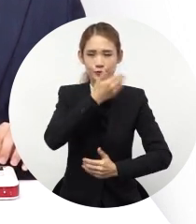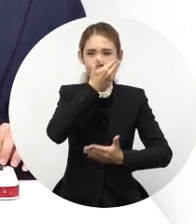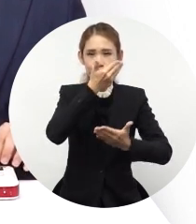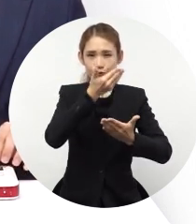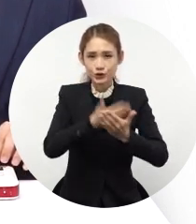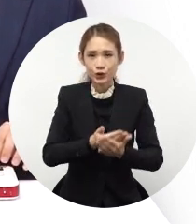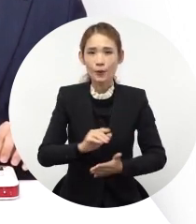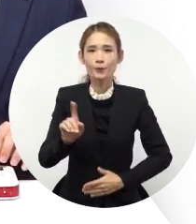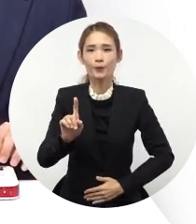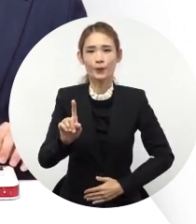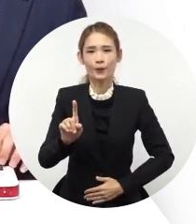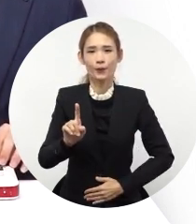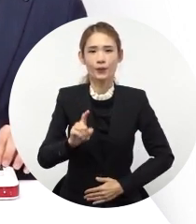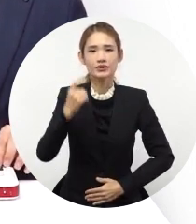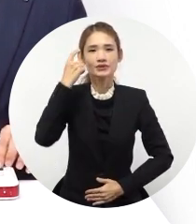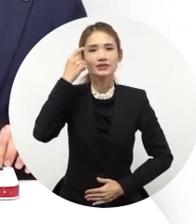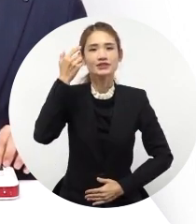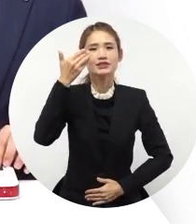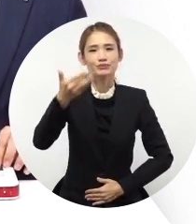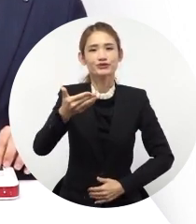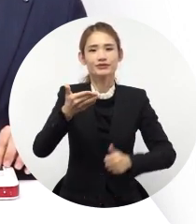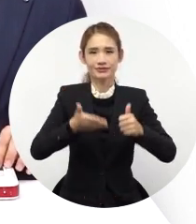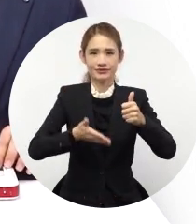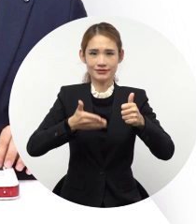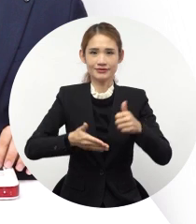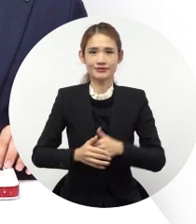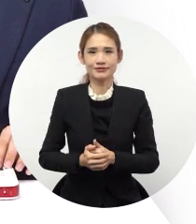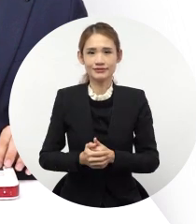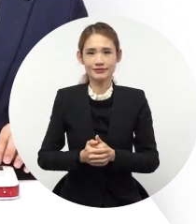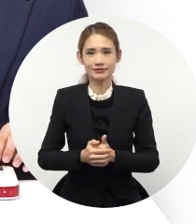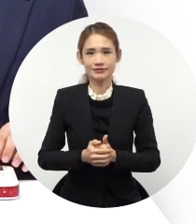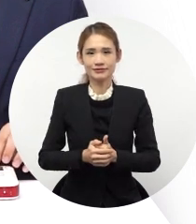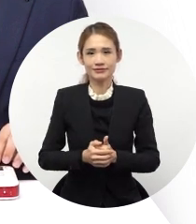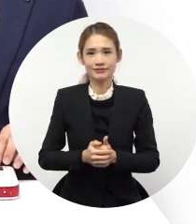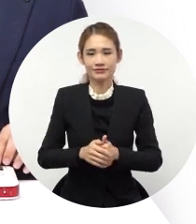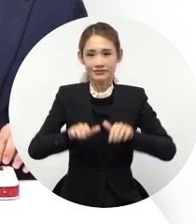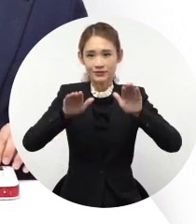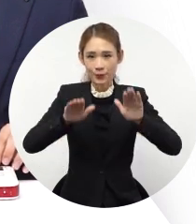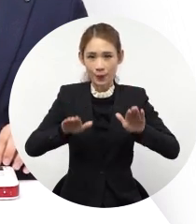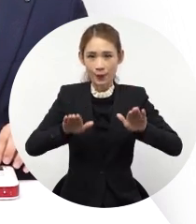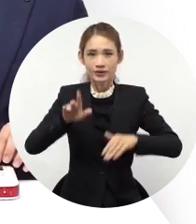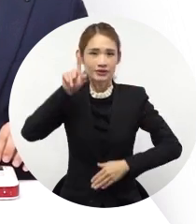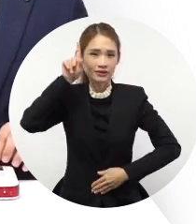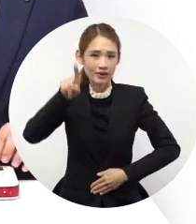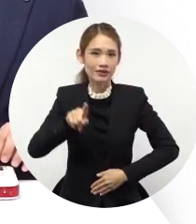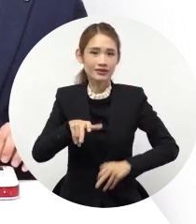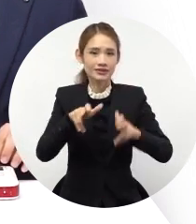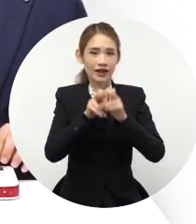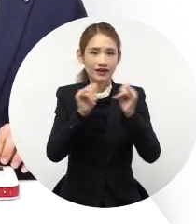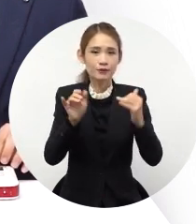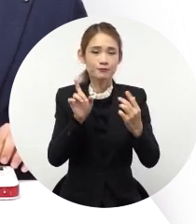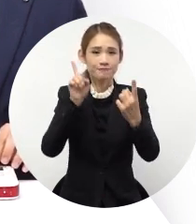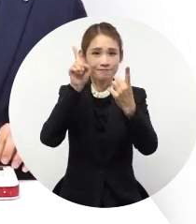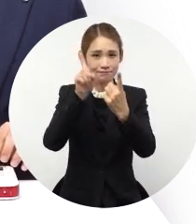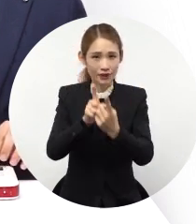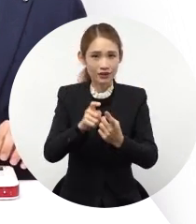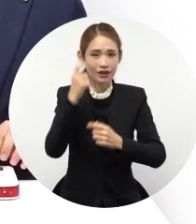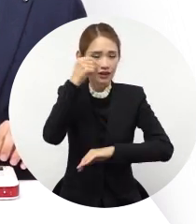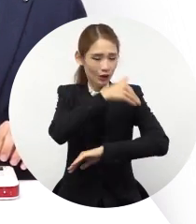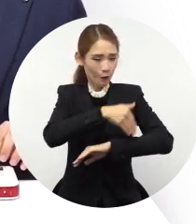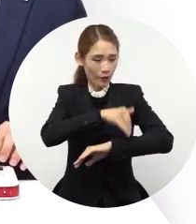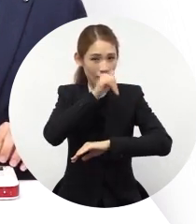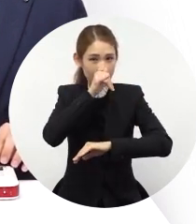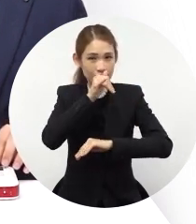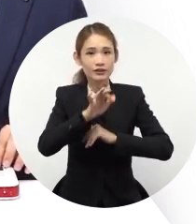키워드, 핵심은 질문하라 였습니다. 오늘, 내일 장애 당사자를 만날 계획이